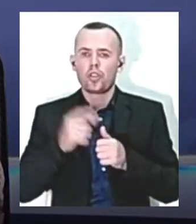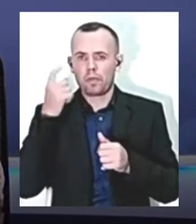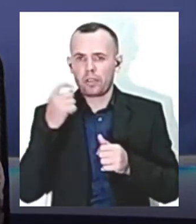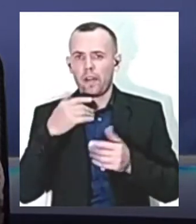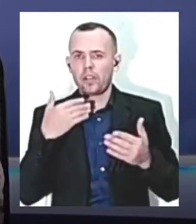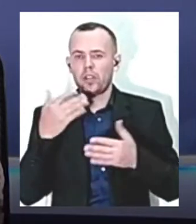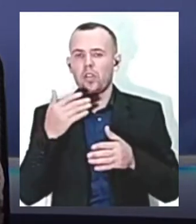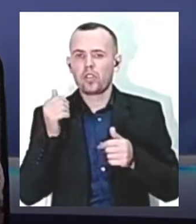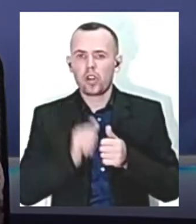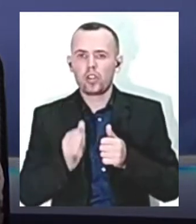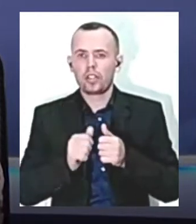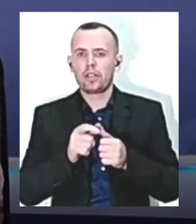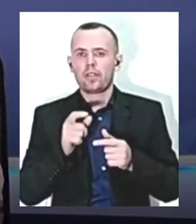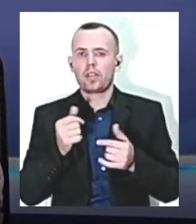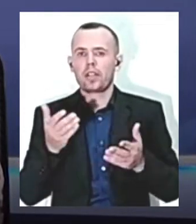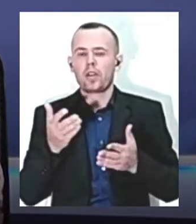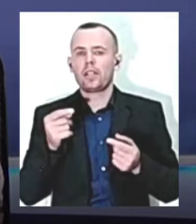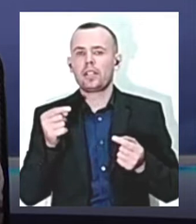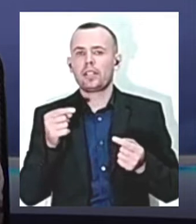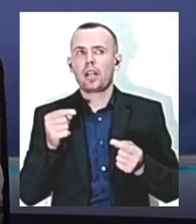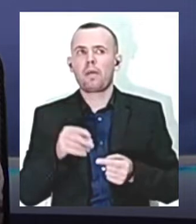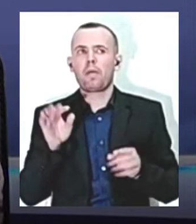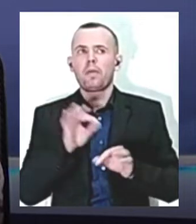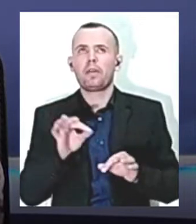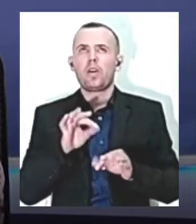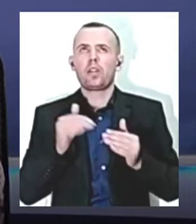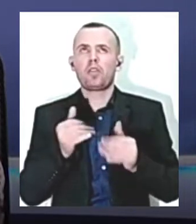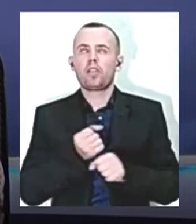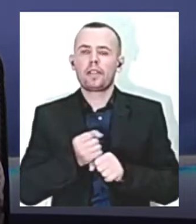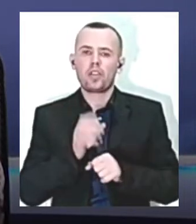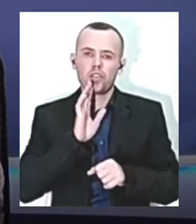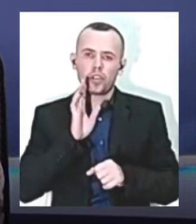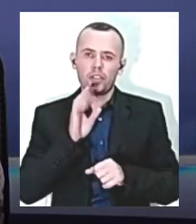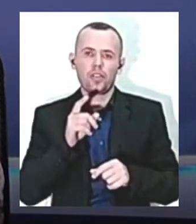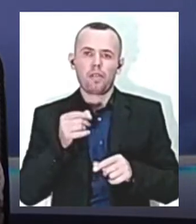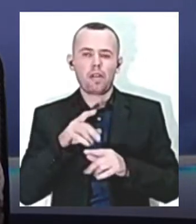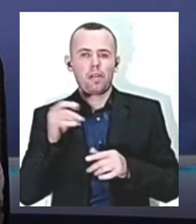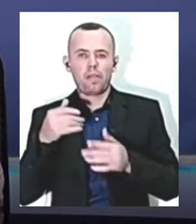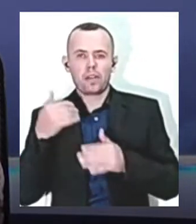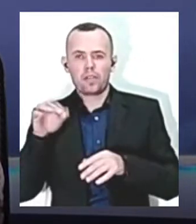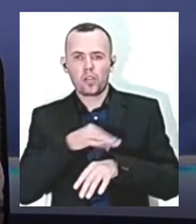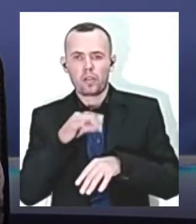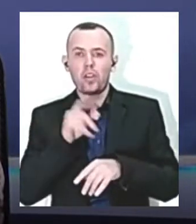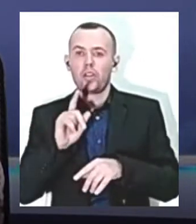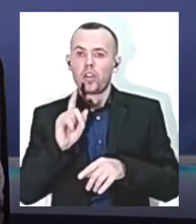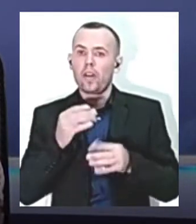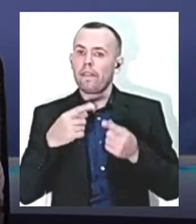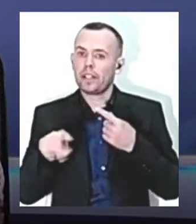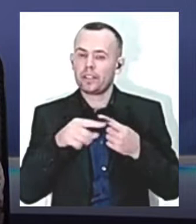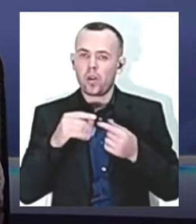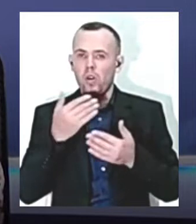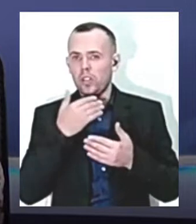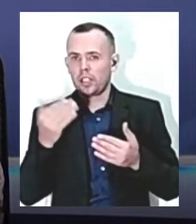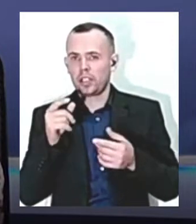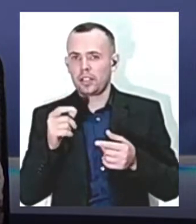чоловіки. Саме якщо про домашнє насильство жінки, то тут молоді чоловіки. І те, що, до речі, відрізняє от останню хвилю дослідження з